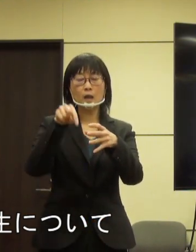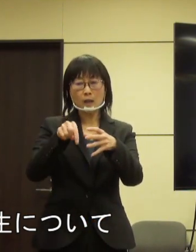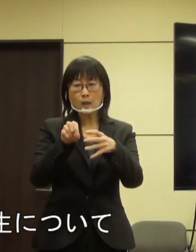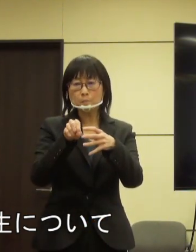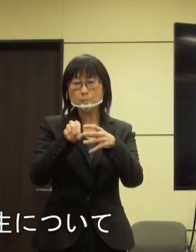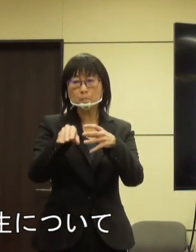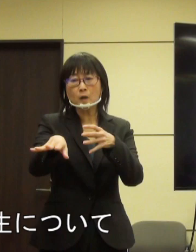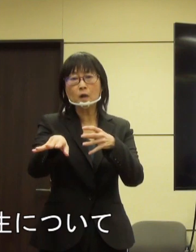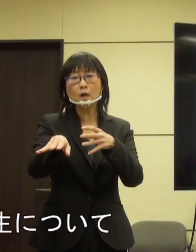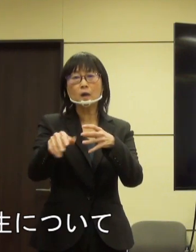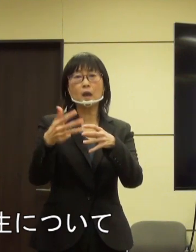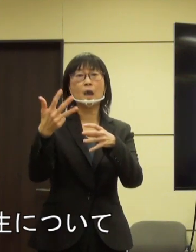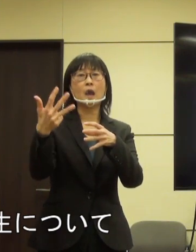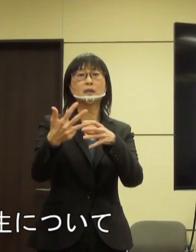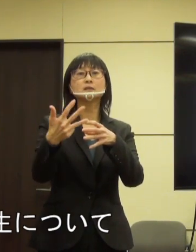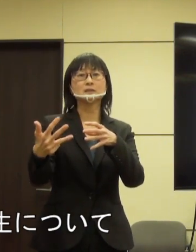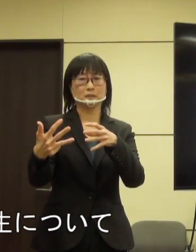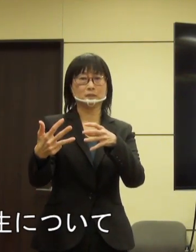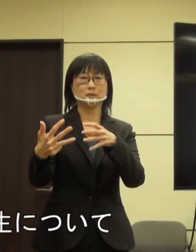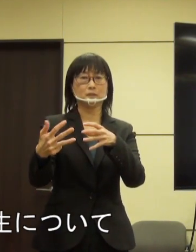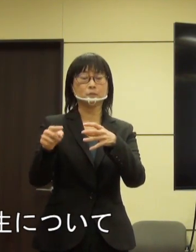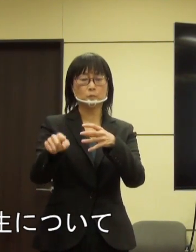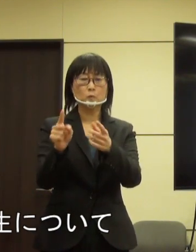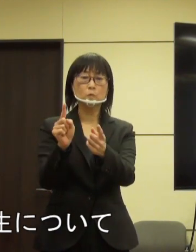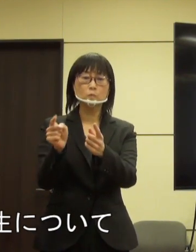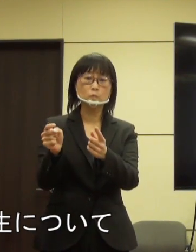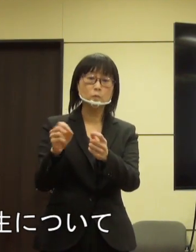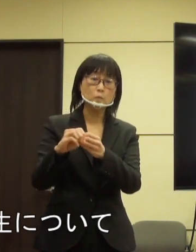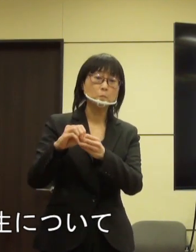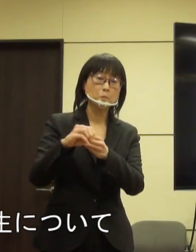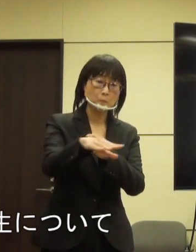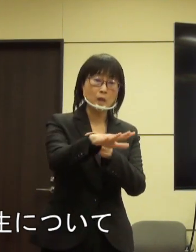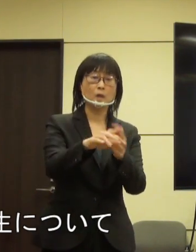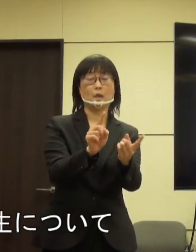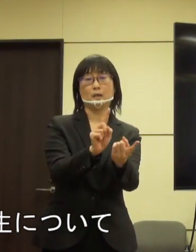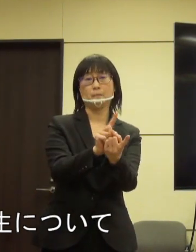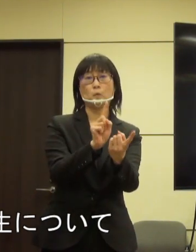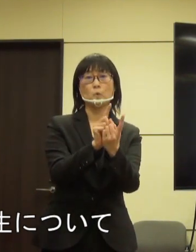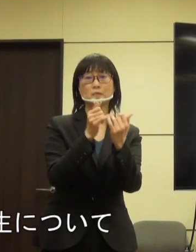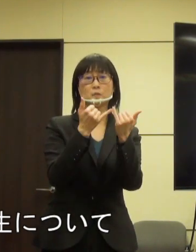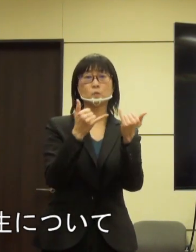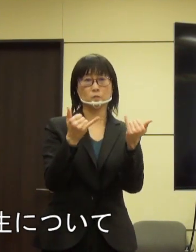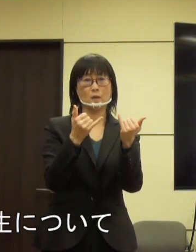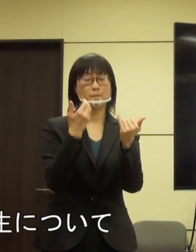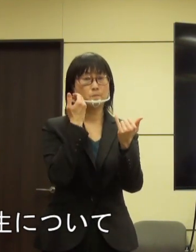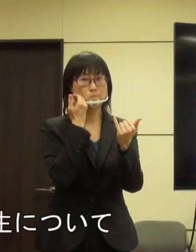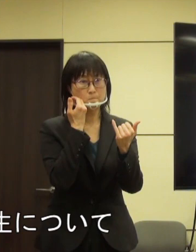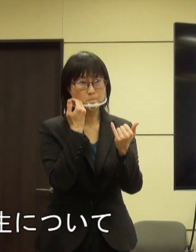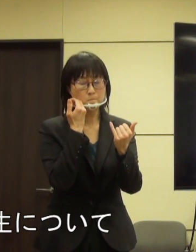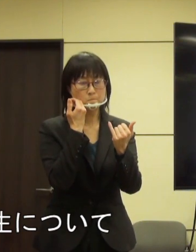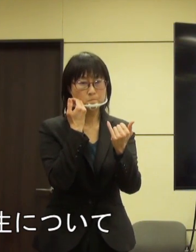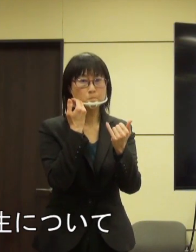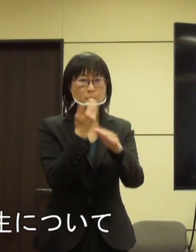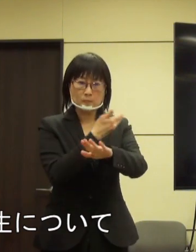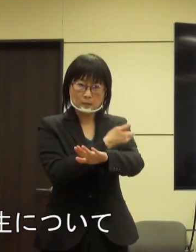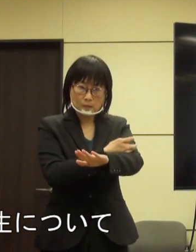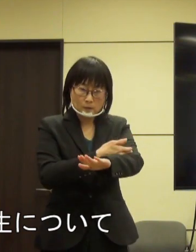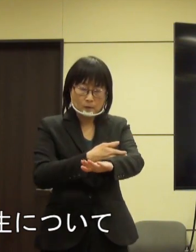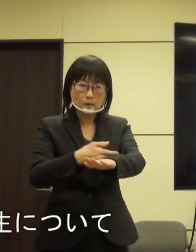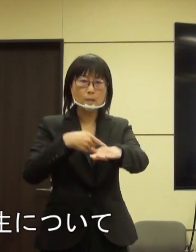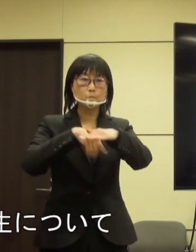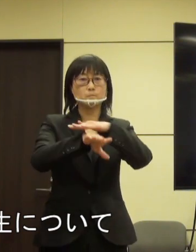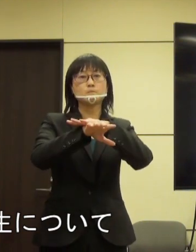てますのでこういった形の濃厚接触者もですねええで押さえながら検査を